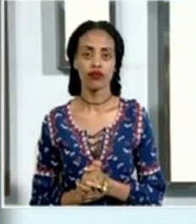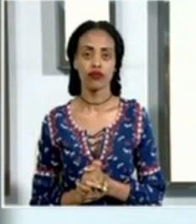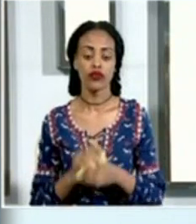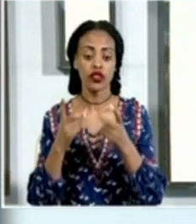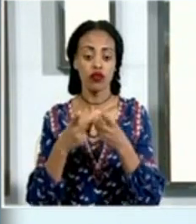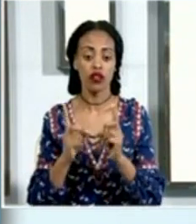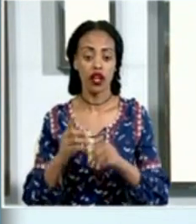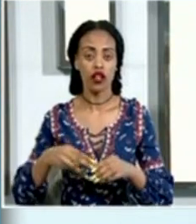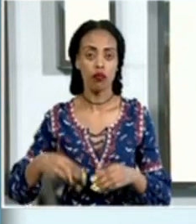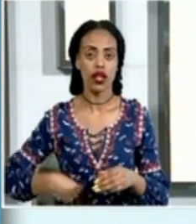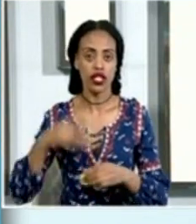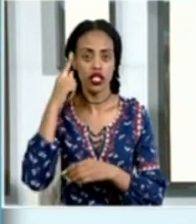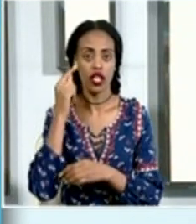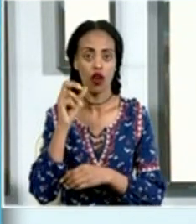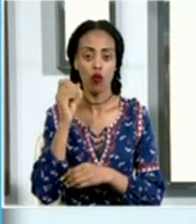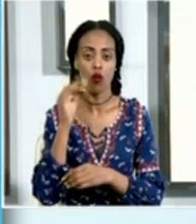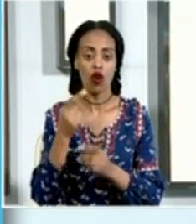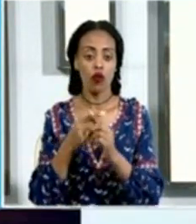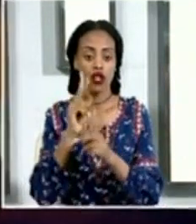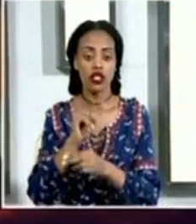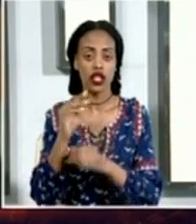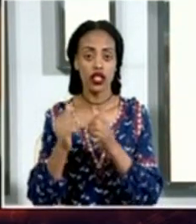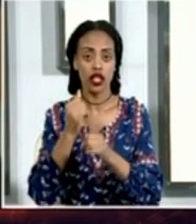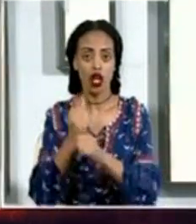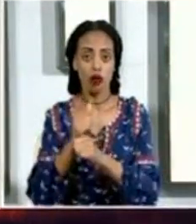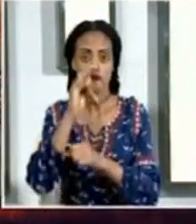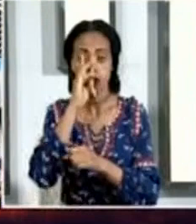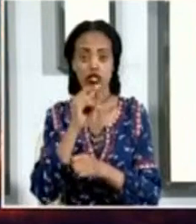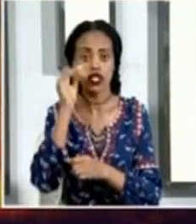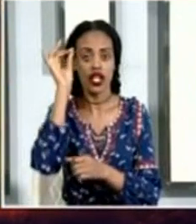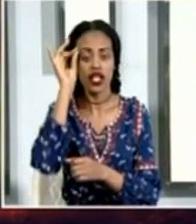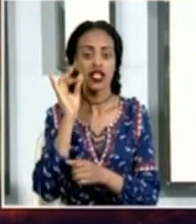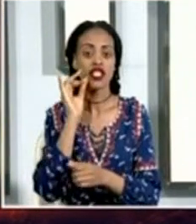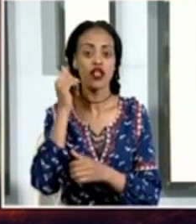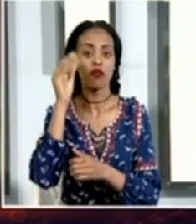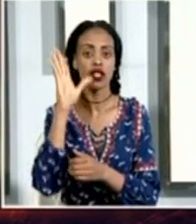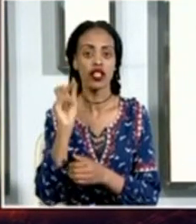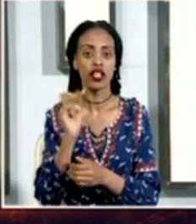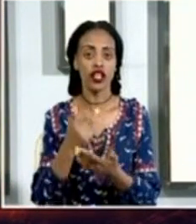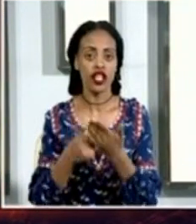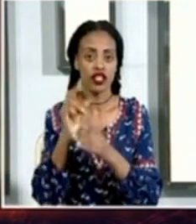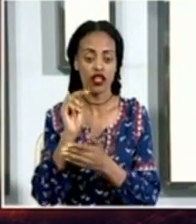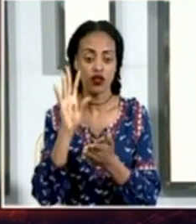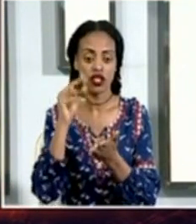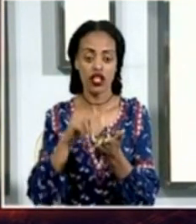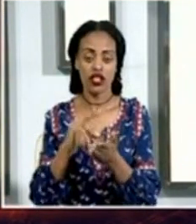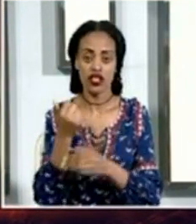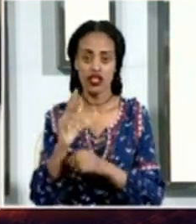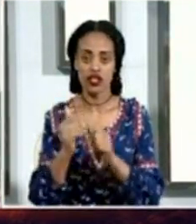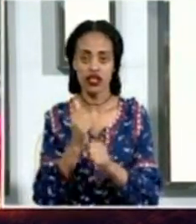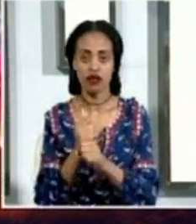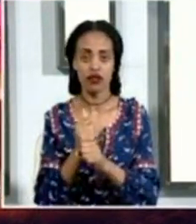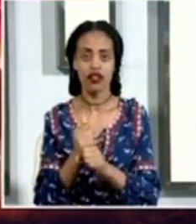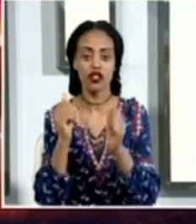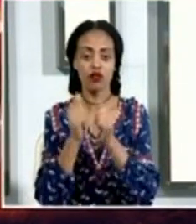ፍርያት ማህፀን ትግራይና ዋዕሮ ጓል 22 ዓመት ጅግና ኣትሌት ለተሰንበት ግደይ 27 መስከረም 2013 ዓ